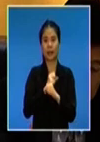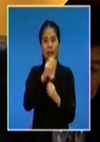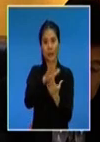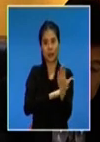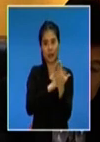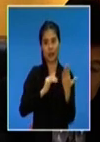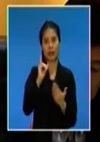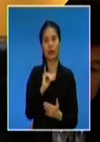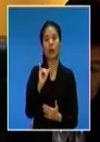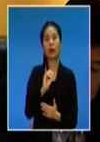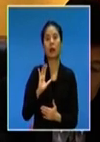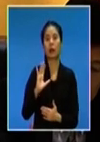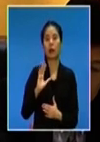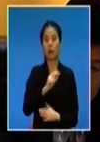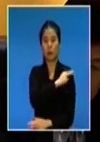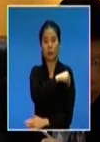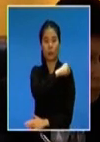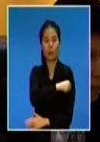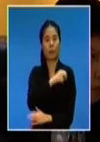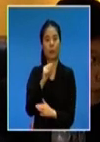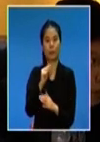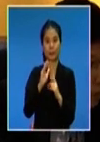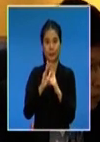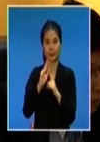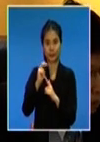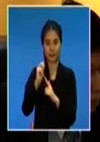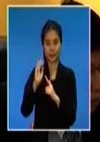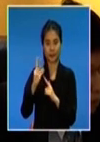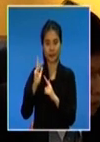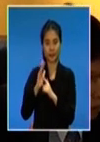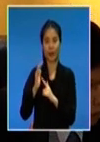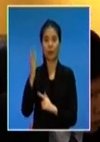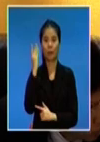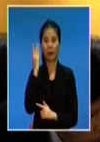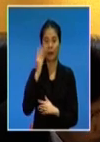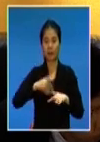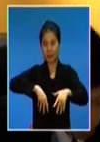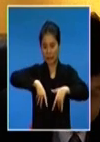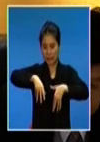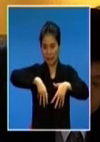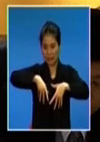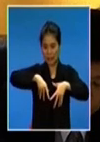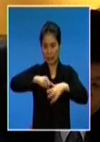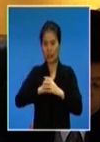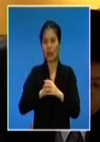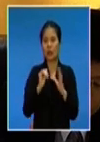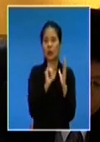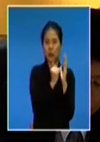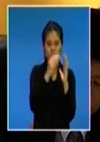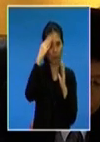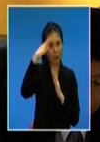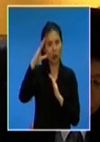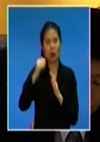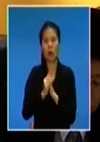คุณหมออนุชานะครับได้มาแล้วเนี่ยคือขณะนี้เนี่ยเดิมเนี่ยท้องถิ่นเนี่ยไม่สามารถจะเพิ่มรถพยาบาลได้เพราะสตง.